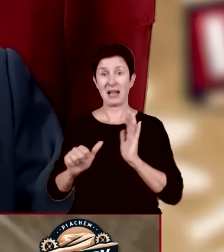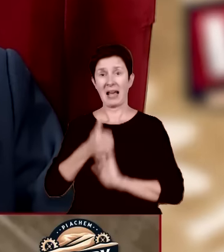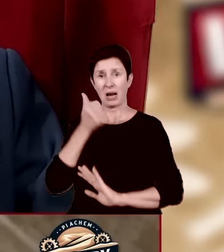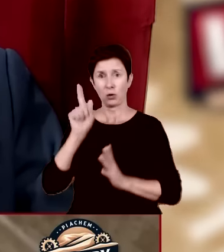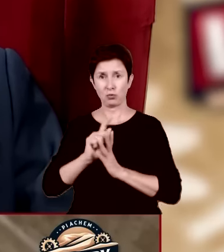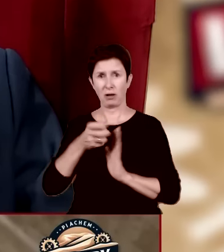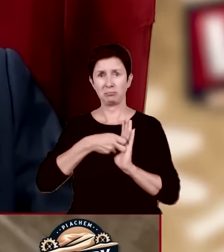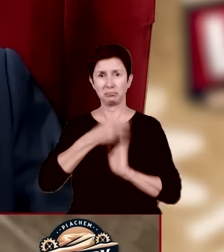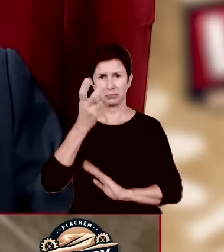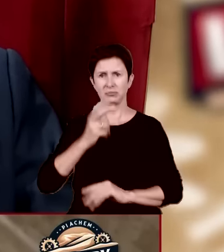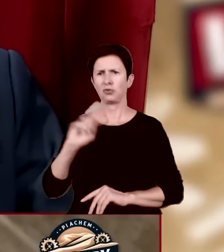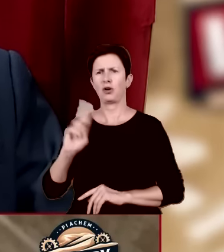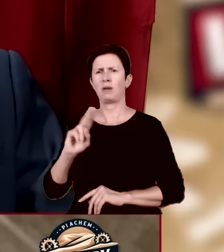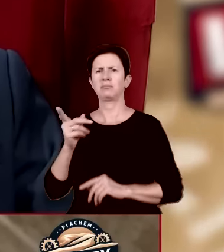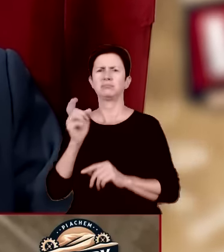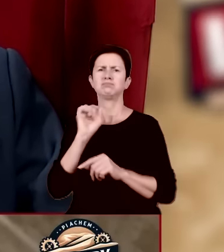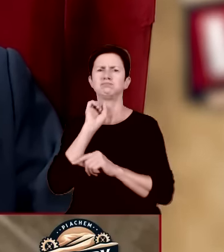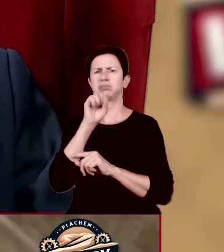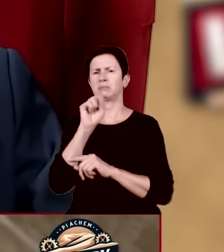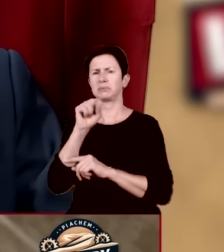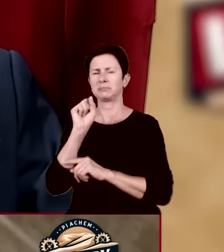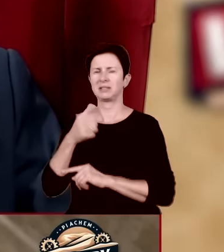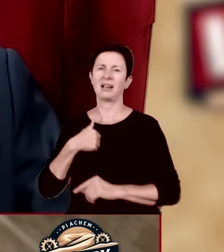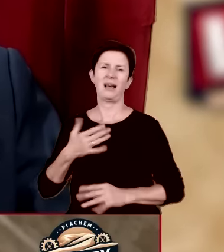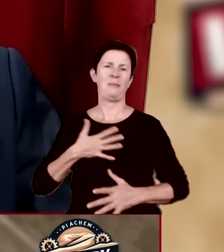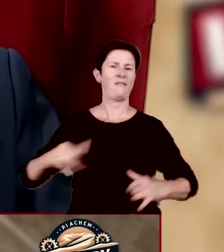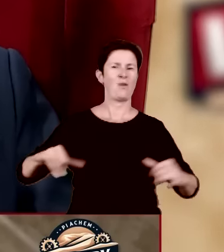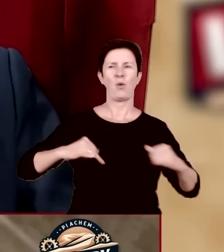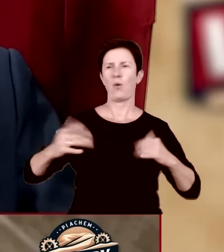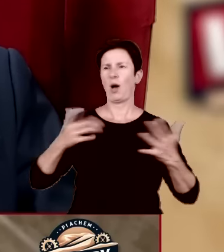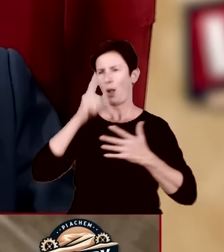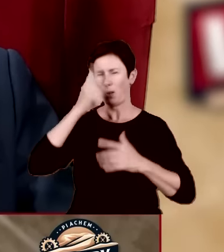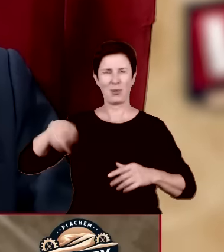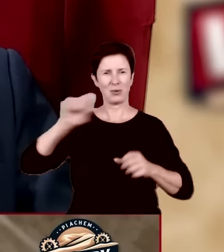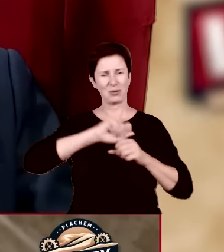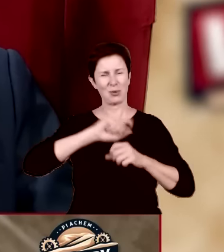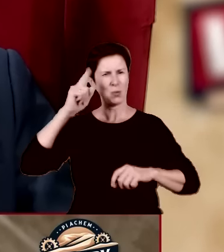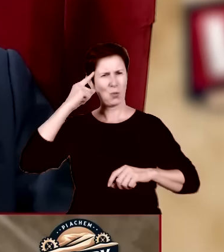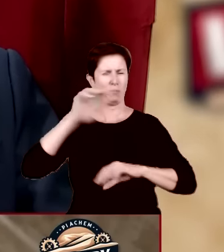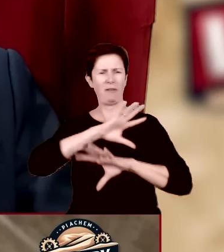raz przywalić komuś, to my jesteśmy wszechwładni, ludzie są głupi, wszystko